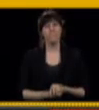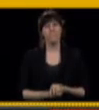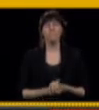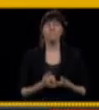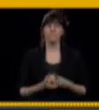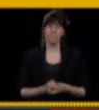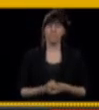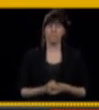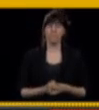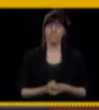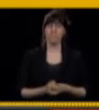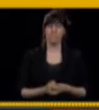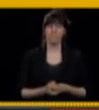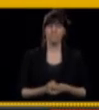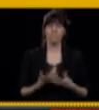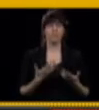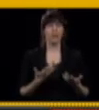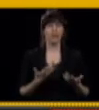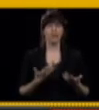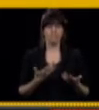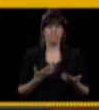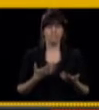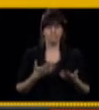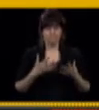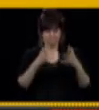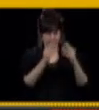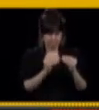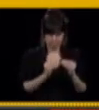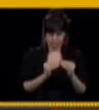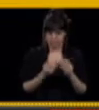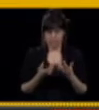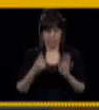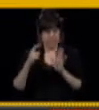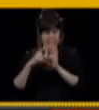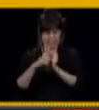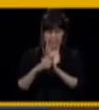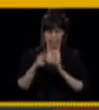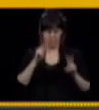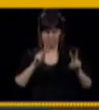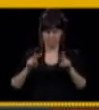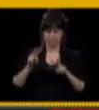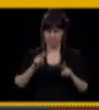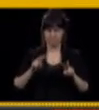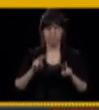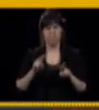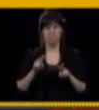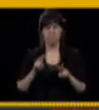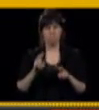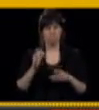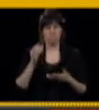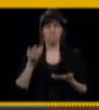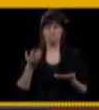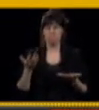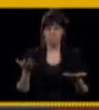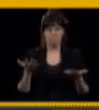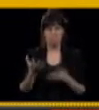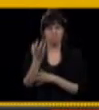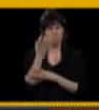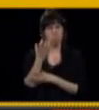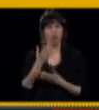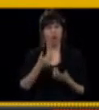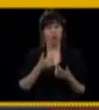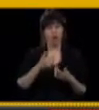moule parce que évidemment quand on regarde les chiffres on voit qu'on a plus de personnes infectées que dans